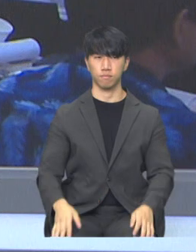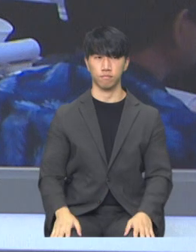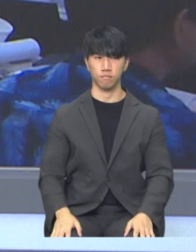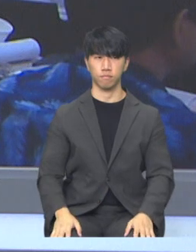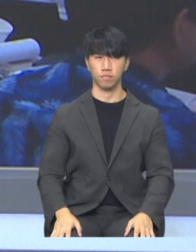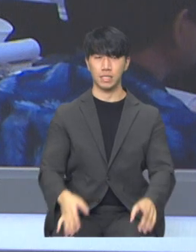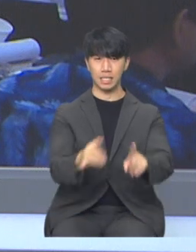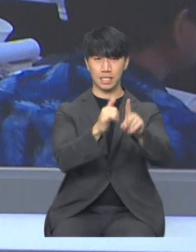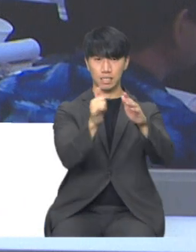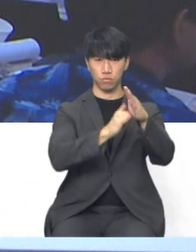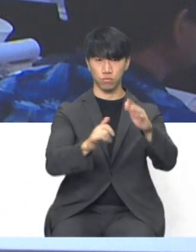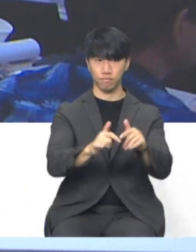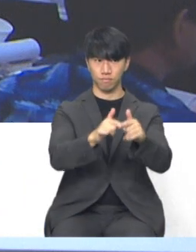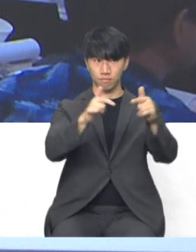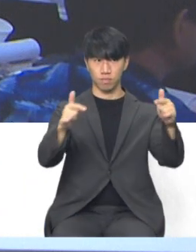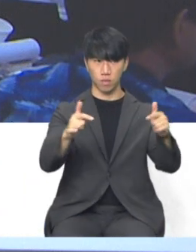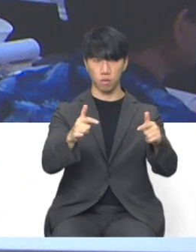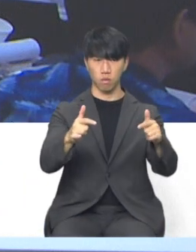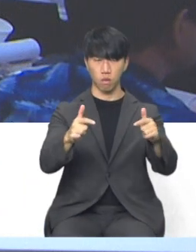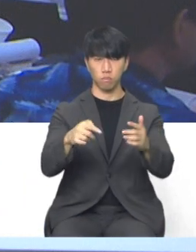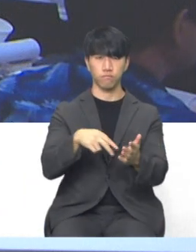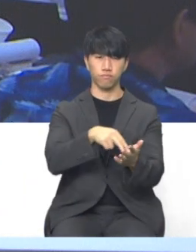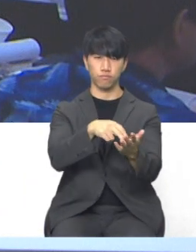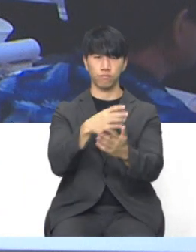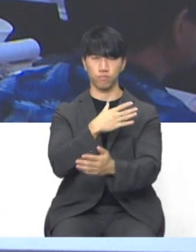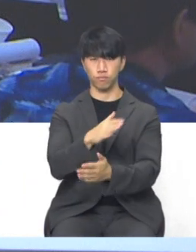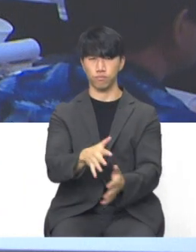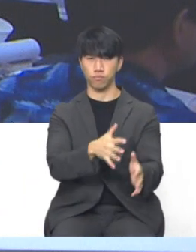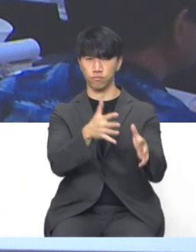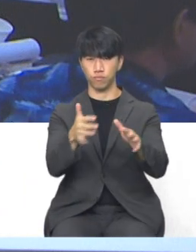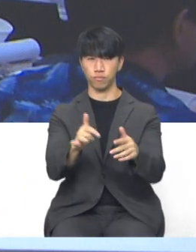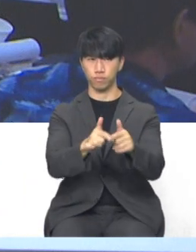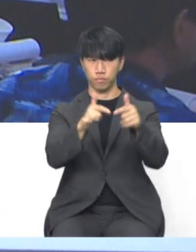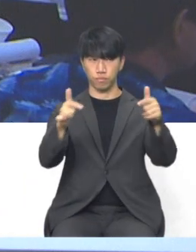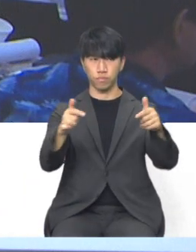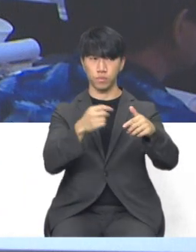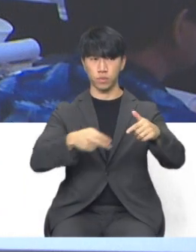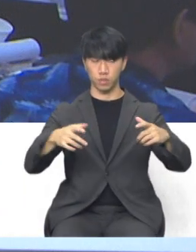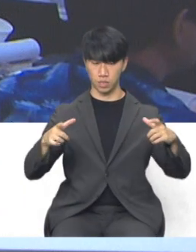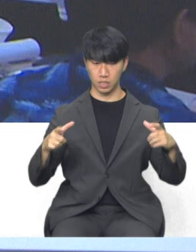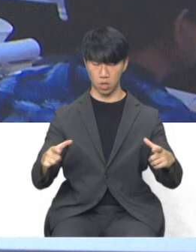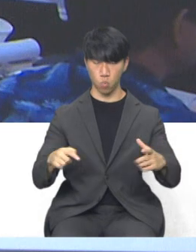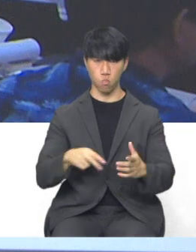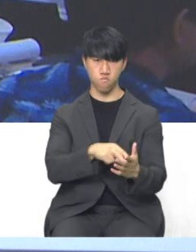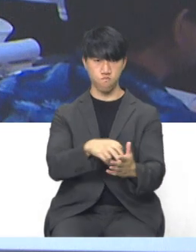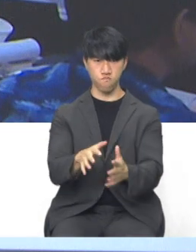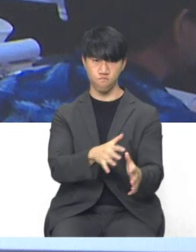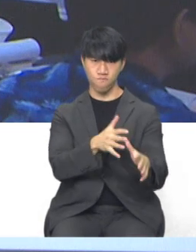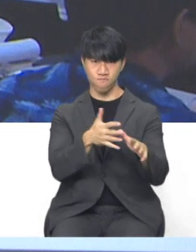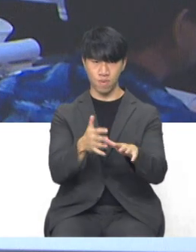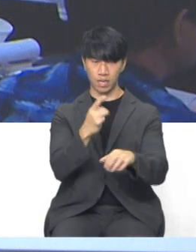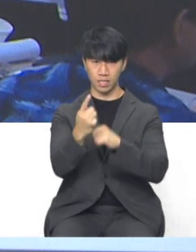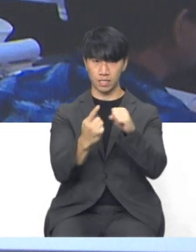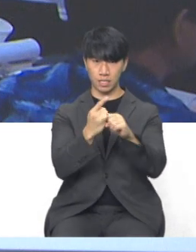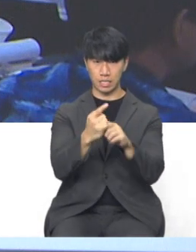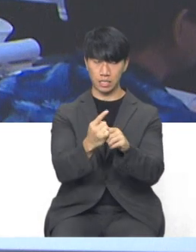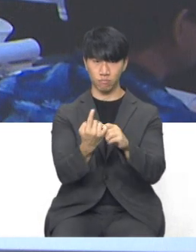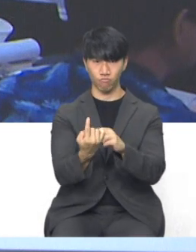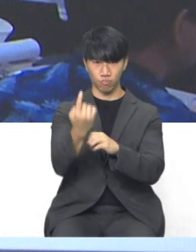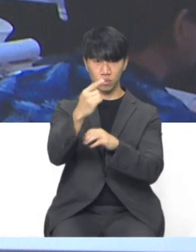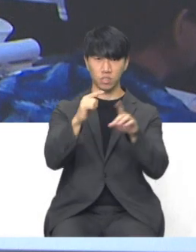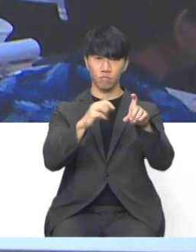1인 가구가 늘면서 고독사도 증가하고 있습니다. 인천 지역 고독사 연평균 증가율은